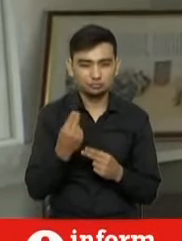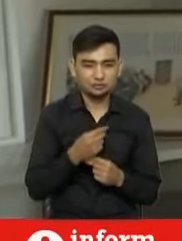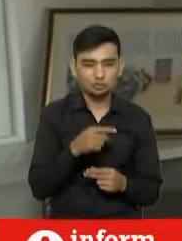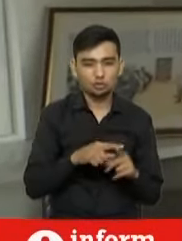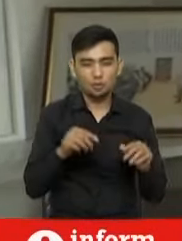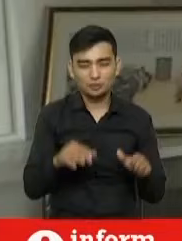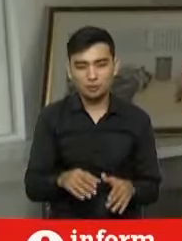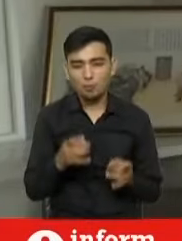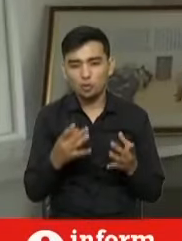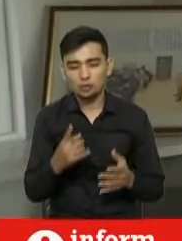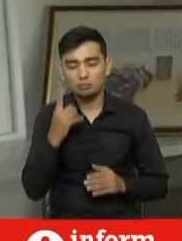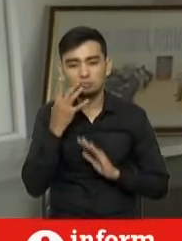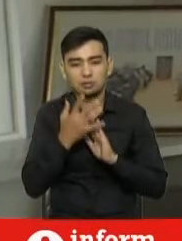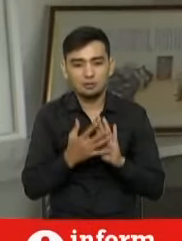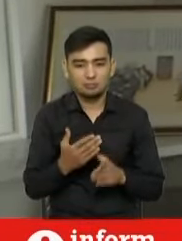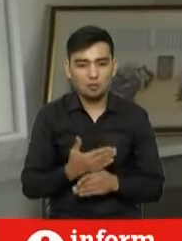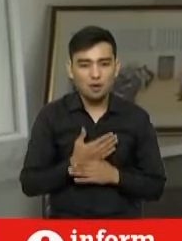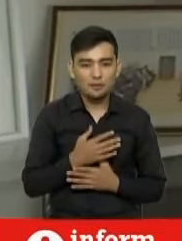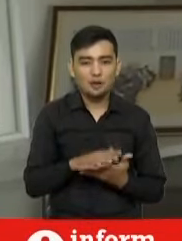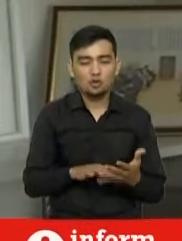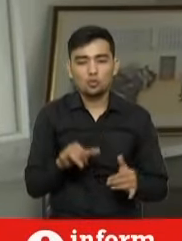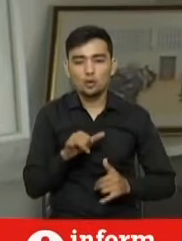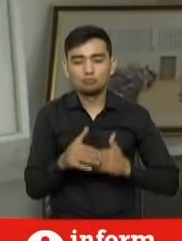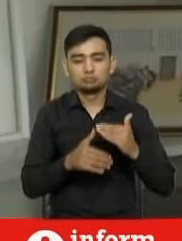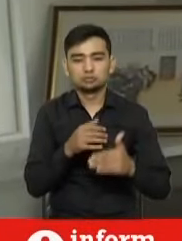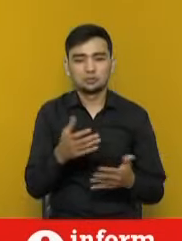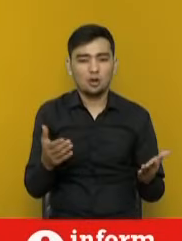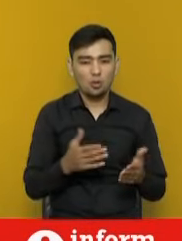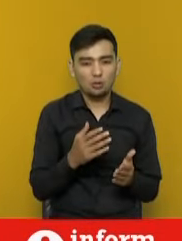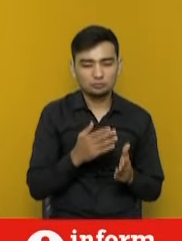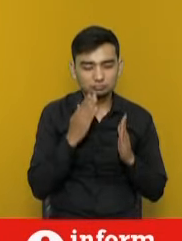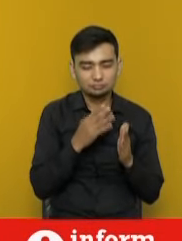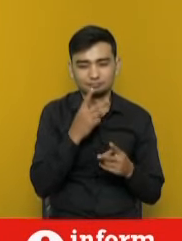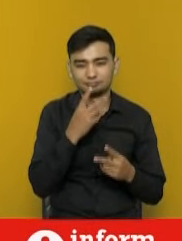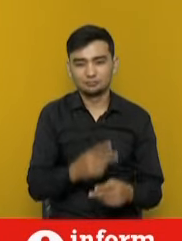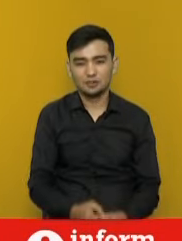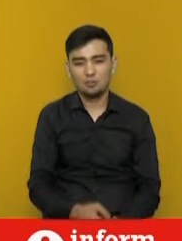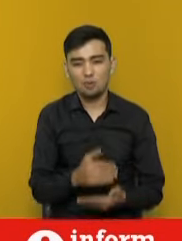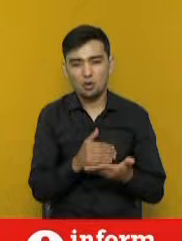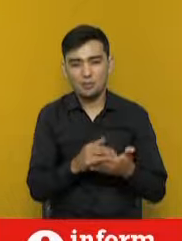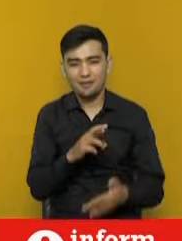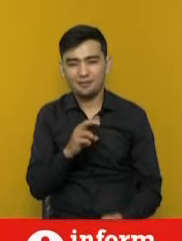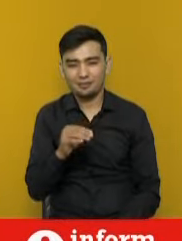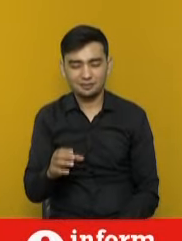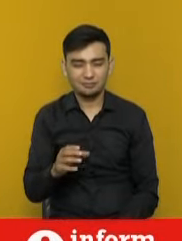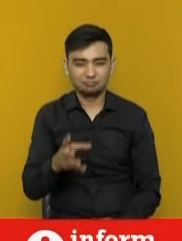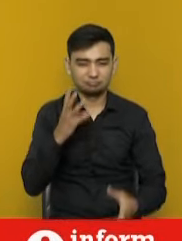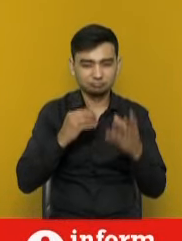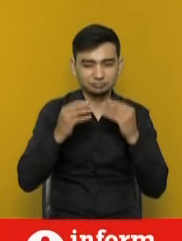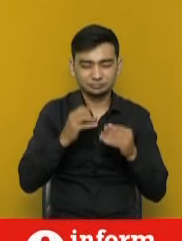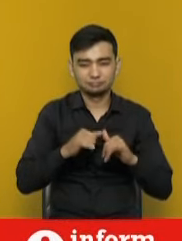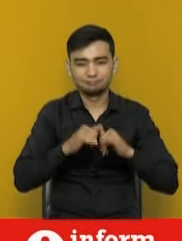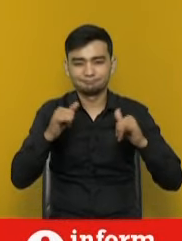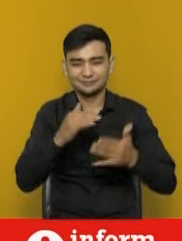мне помогло понять, куда дальше развиваться, в какие стороны смотреть. Школа программирования Яндекса развивается и